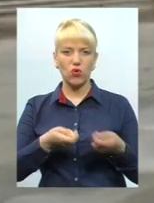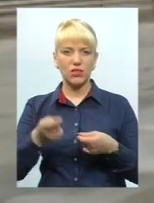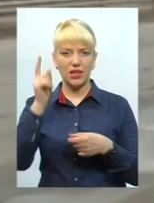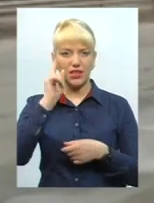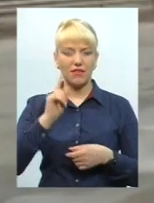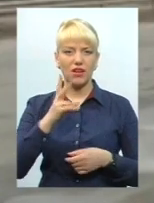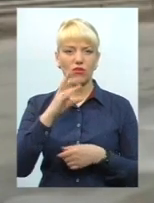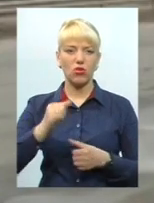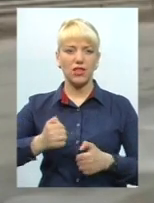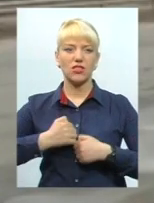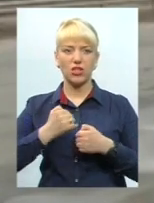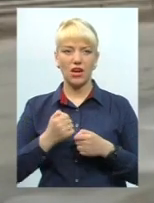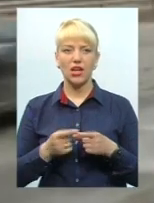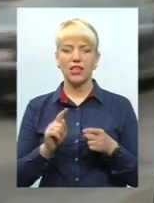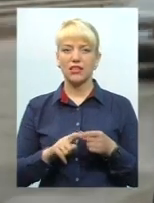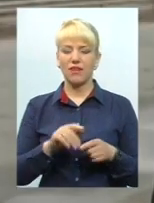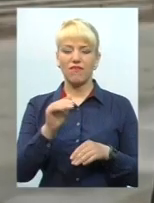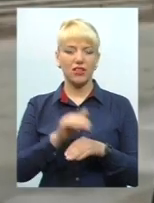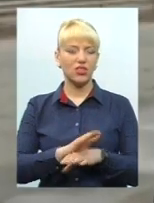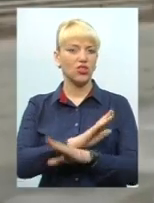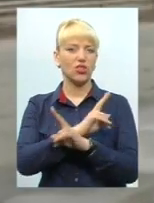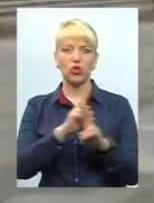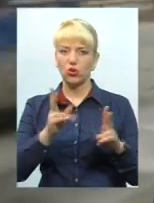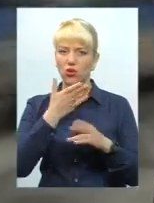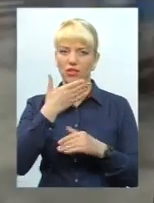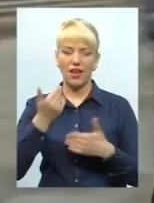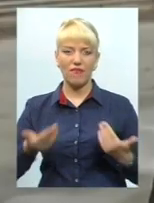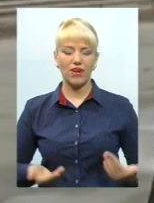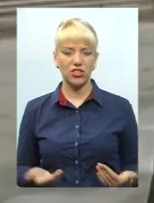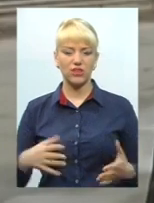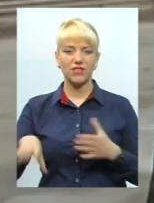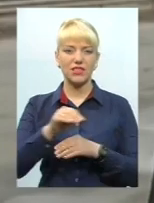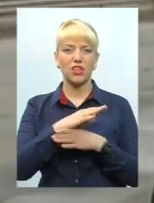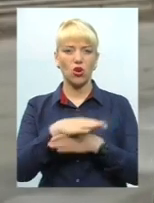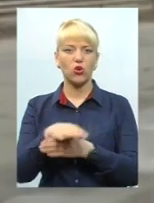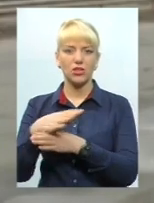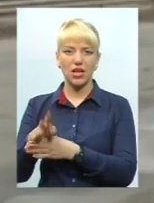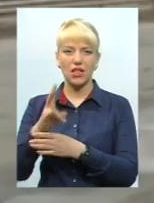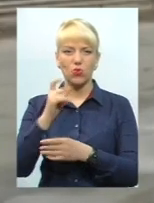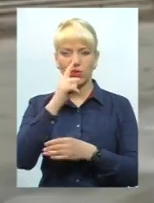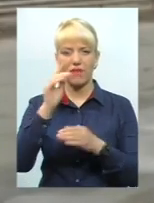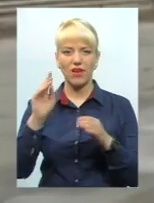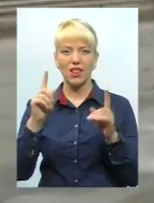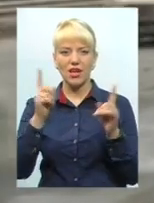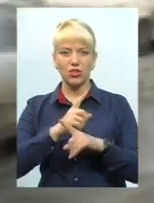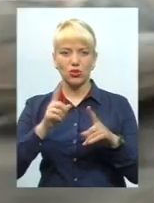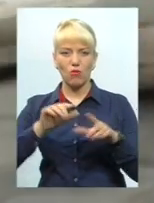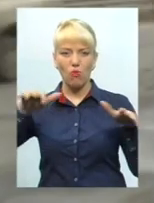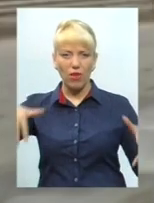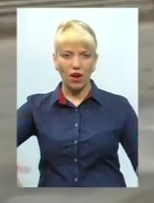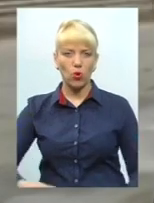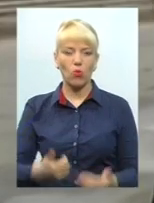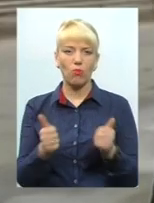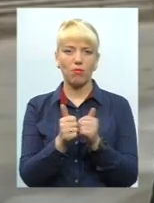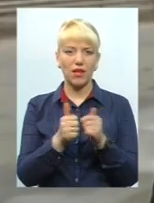жаль, звичайно, з них фактично ніхто не вижив. Їх потім вже розстріляли у невеличкому ярку біля самого цього